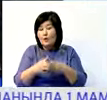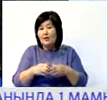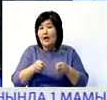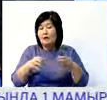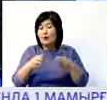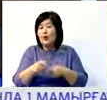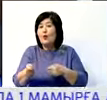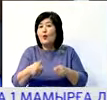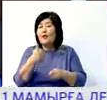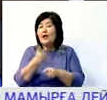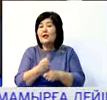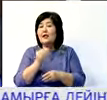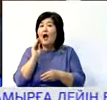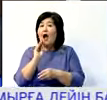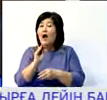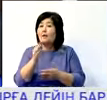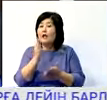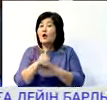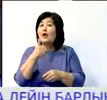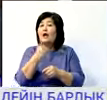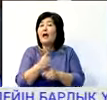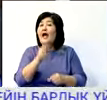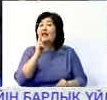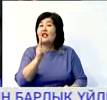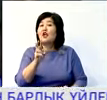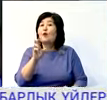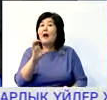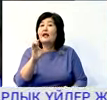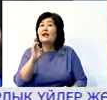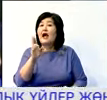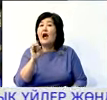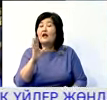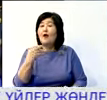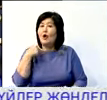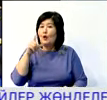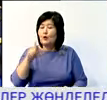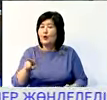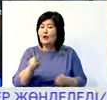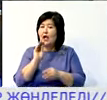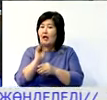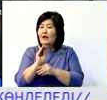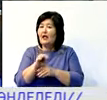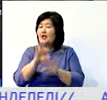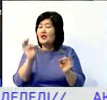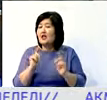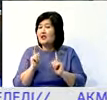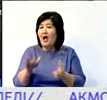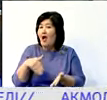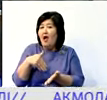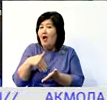құрып, оған жетекшілік етті деп айып тағылып отырғандардың бірі Кенжетай Басығараев. Сотталушы тағылған айыптардың ешқайсысымен